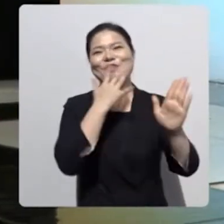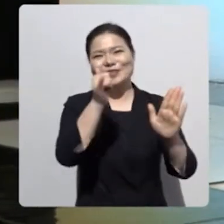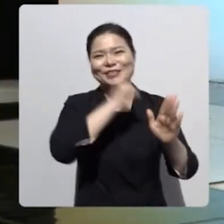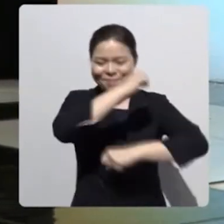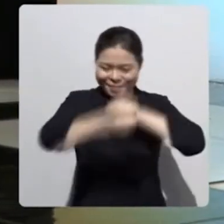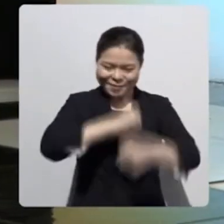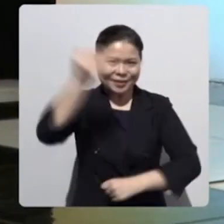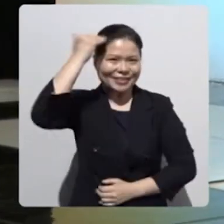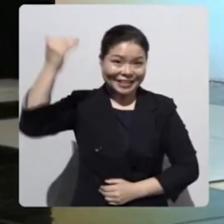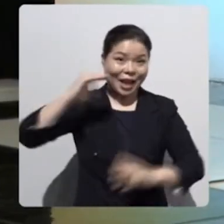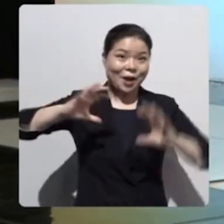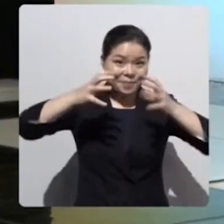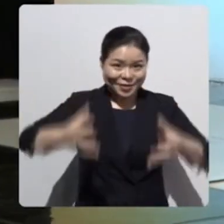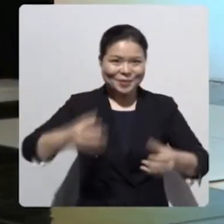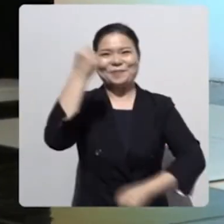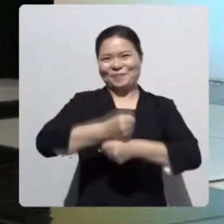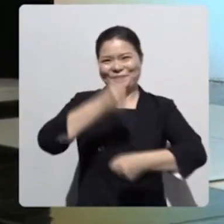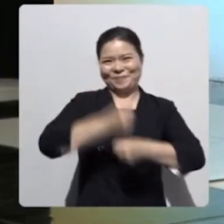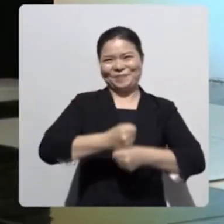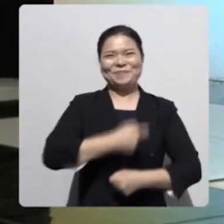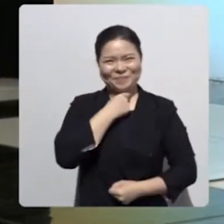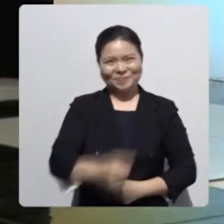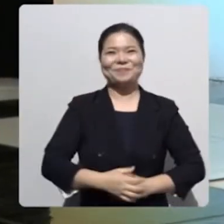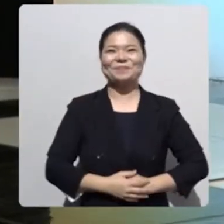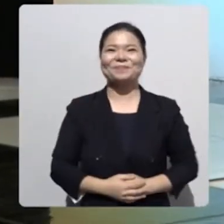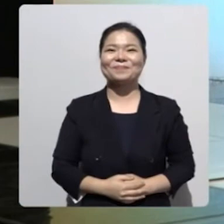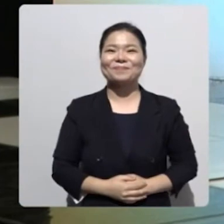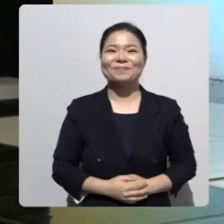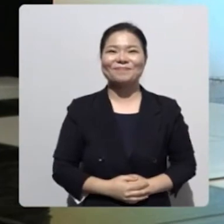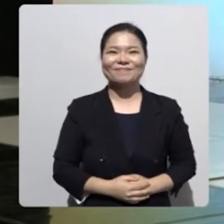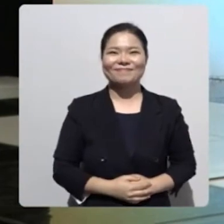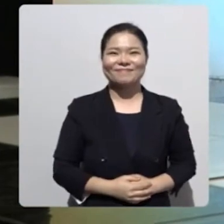마음껏 대한민국을 만들겠습니다.